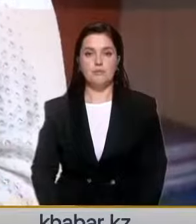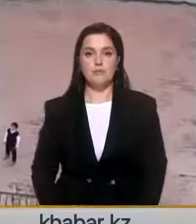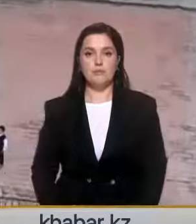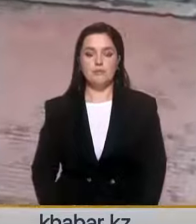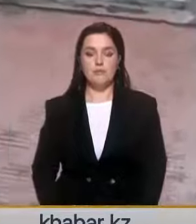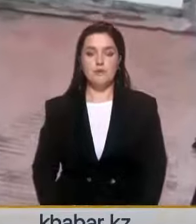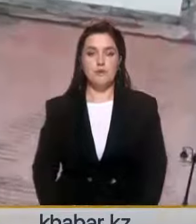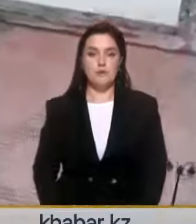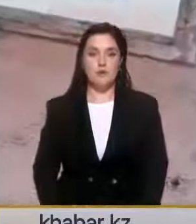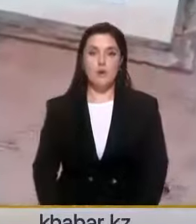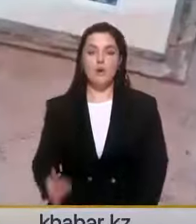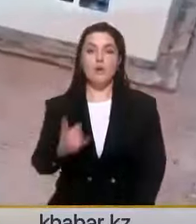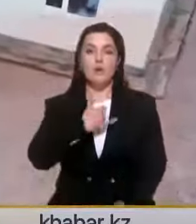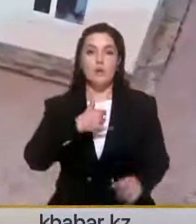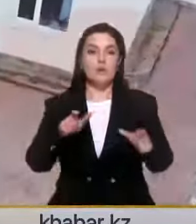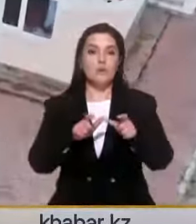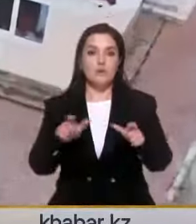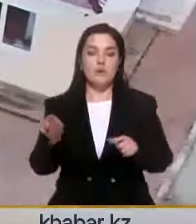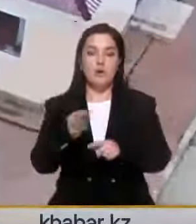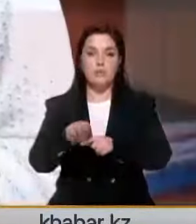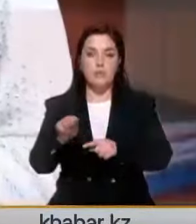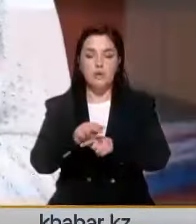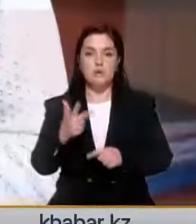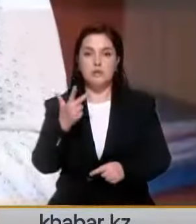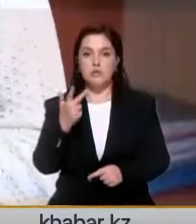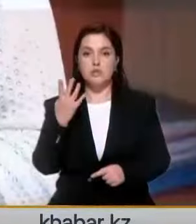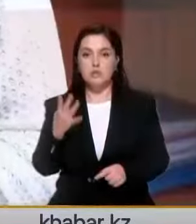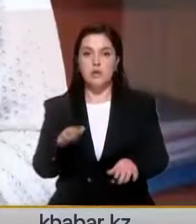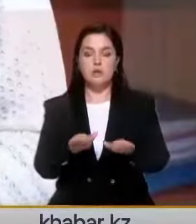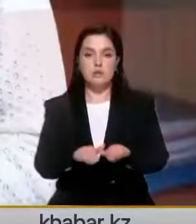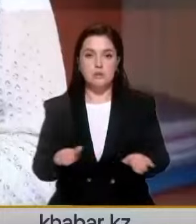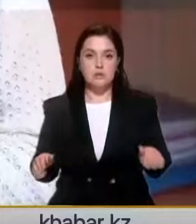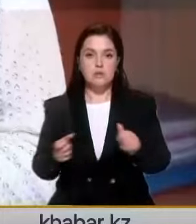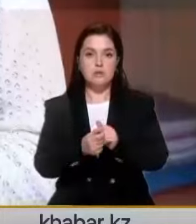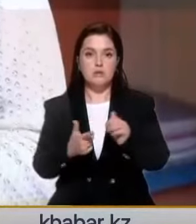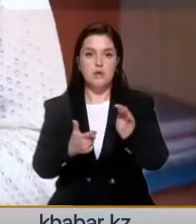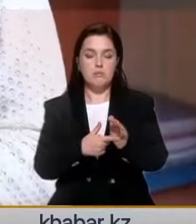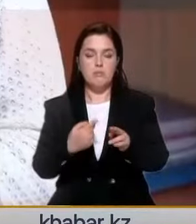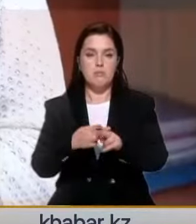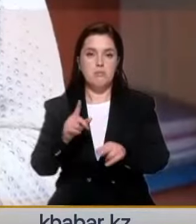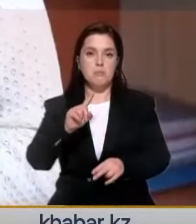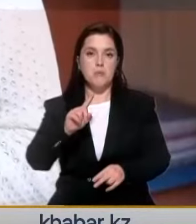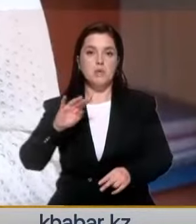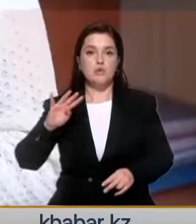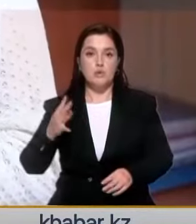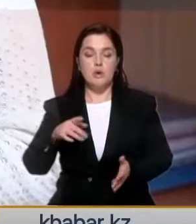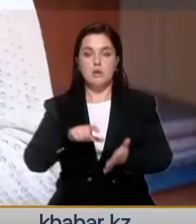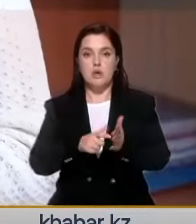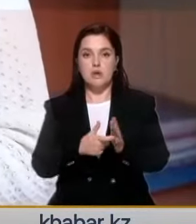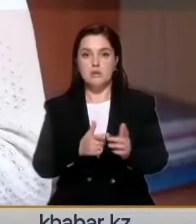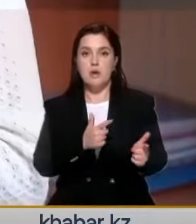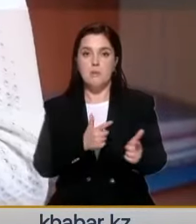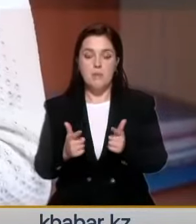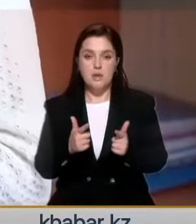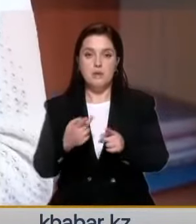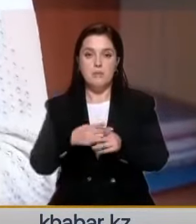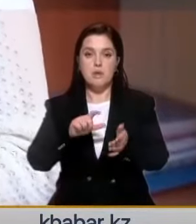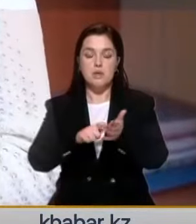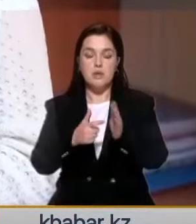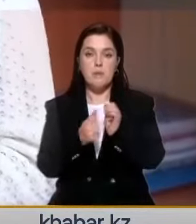комплекса В нашей школе обучаются 34 ребнка 17 из них ученики начальной школы в подготовительном классе 15